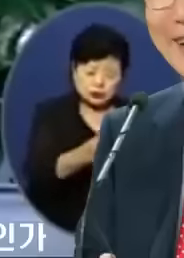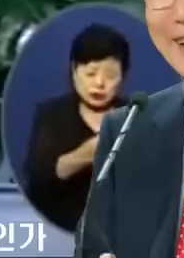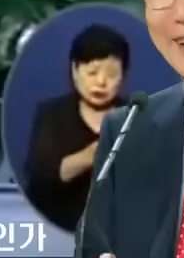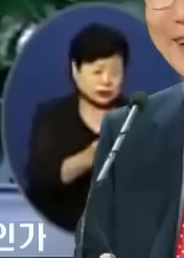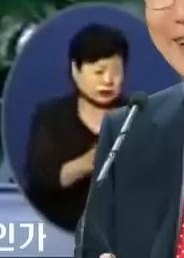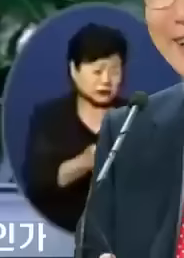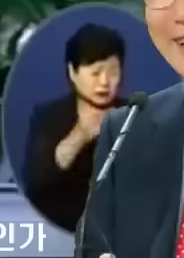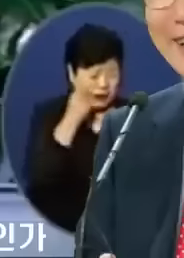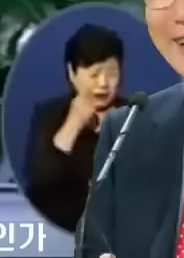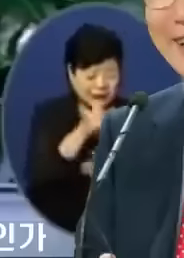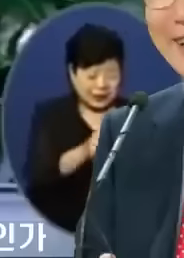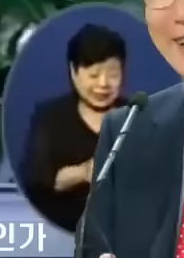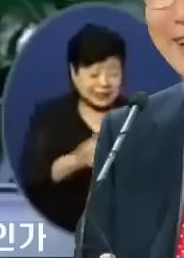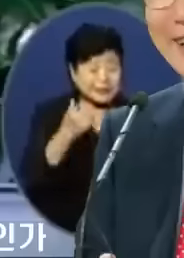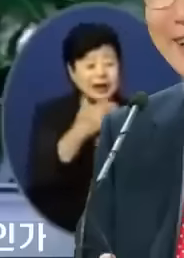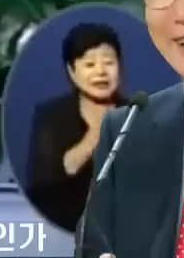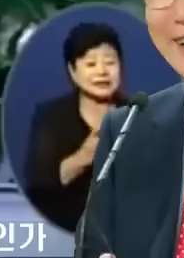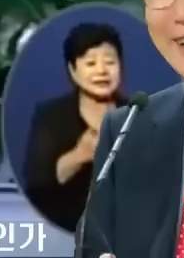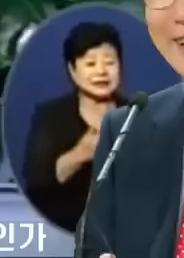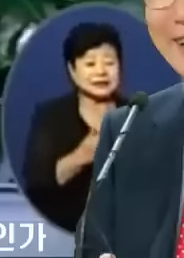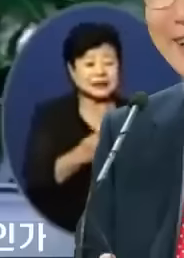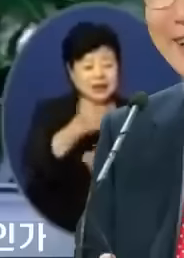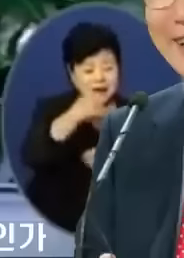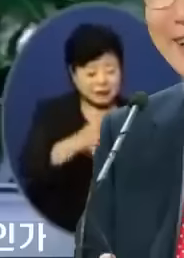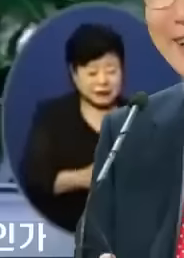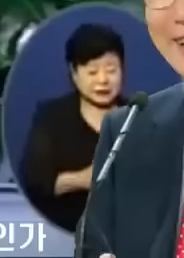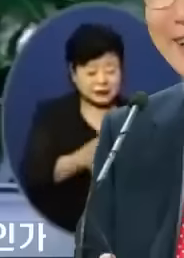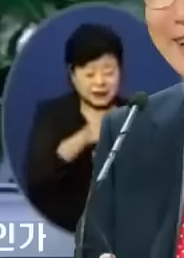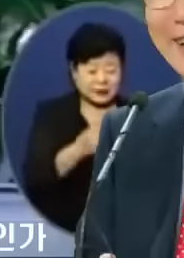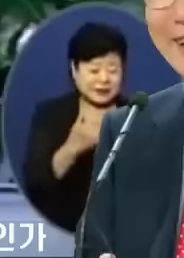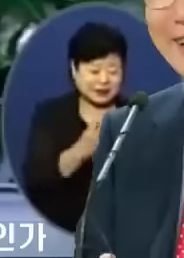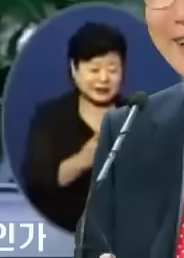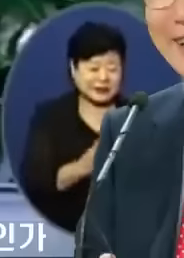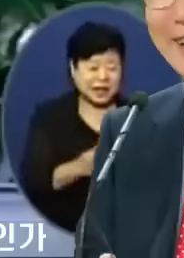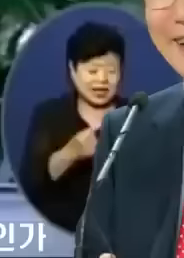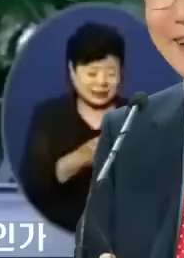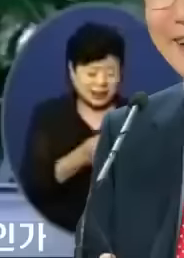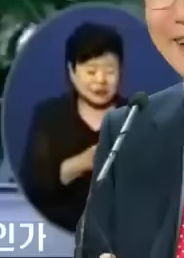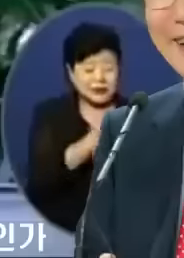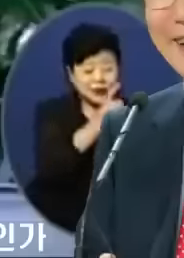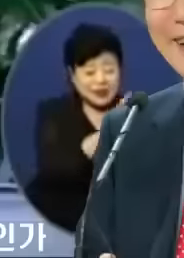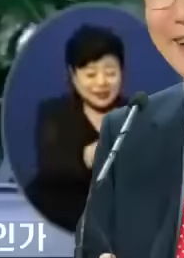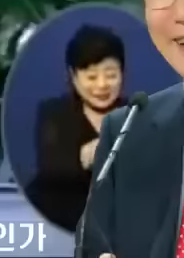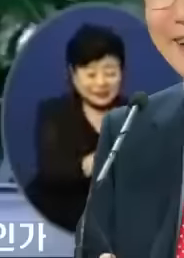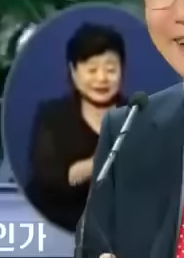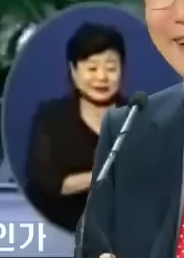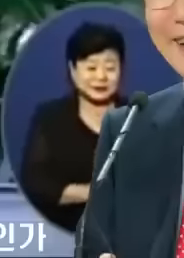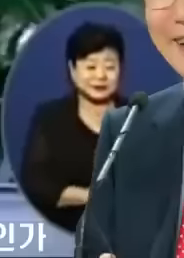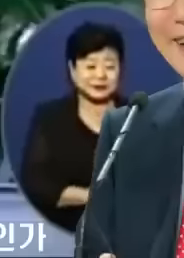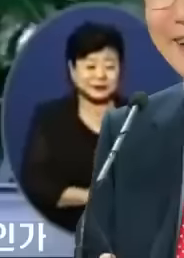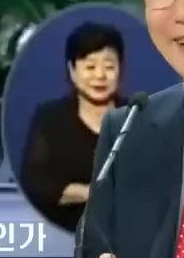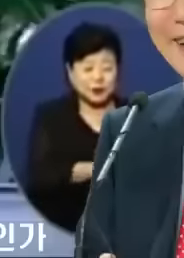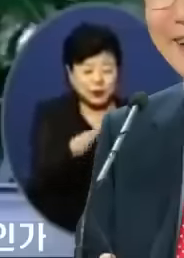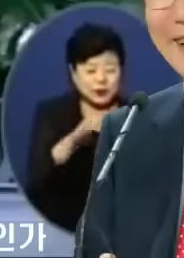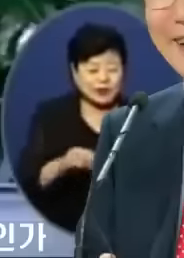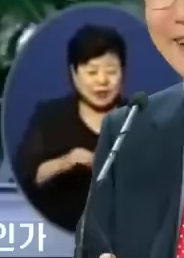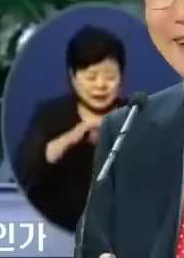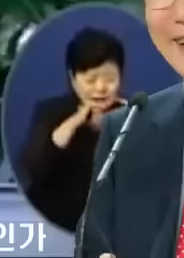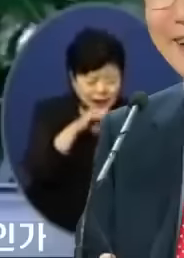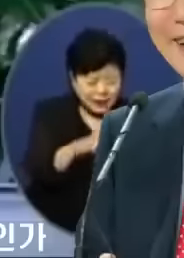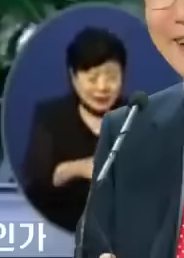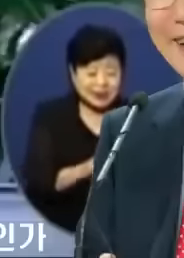아닌 것입니다. 하나님의 은혜에 빠져 있으면 하나님의 은혜가 싸워서 이겨주는 것입니다. 우리가